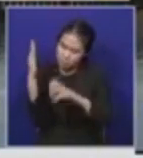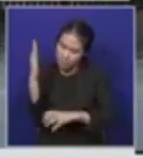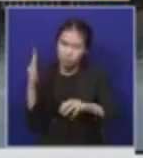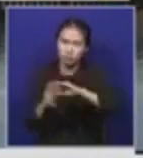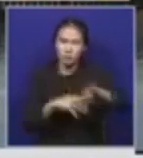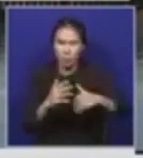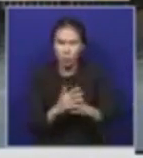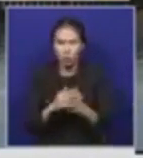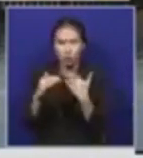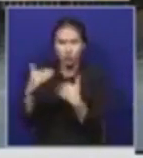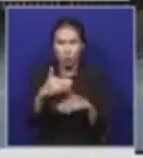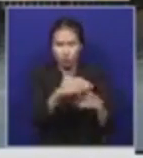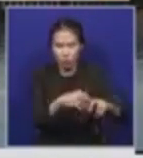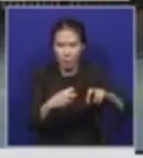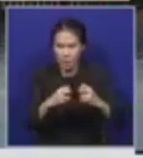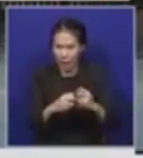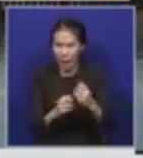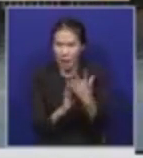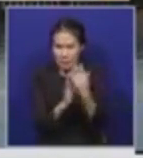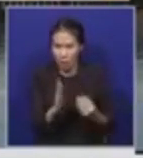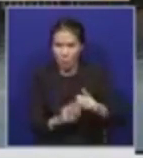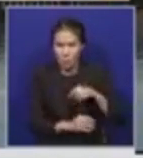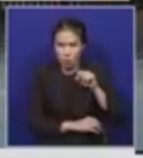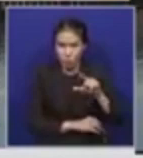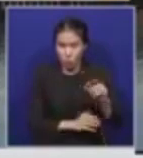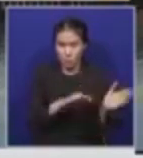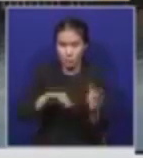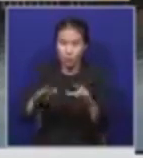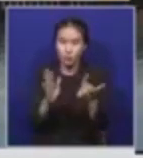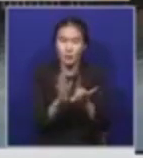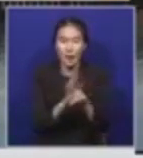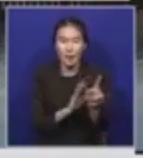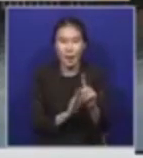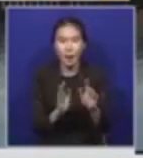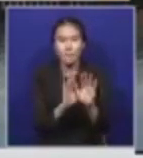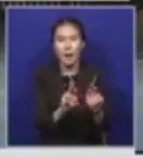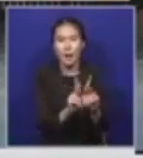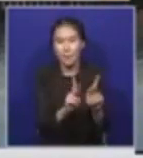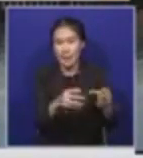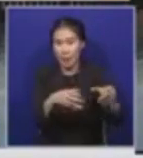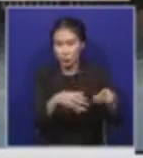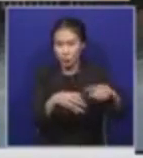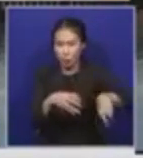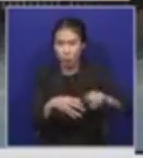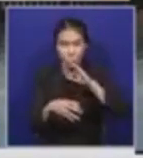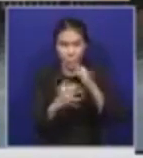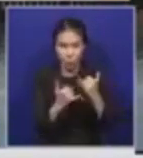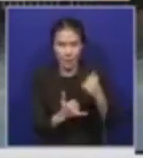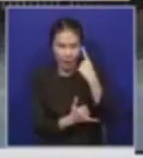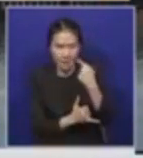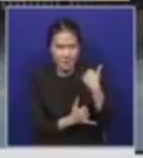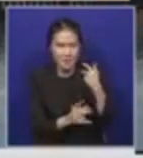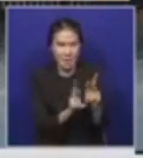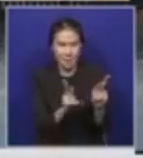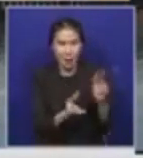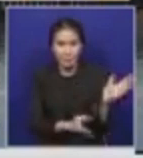ประเด็นสุดท้ายครับท่านประธานที่ผมจะฝากกับกรรมธิการที่จะเกิดขึ้นในวันนี้นะครับผมคิดว่า